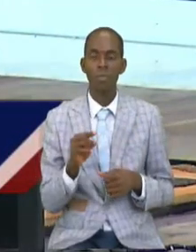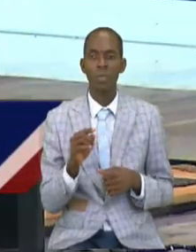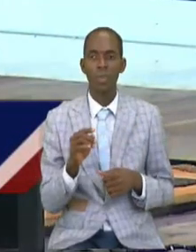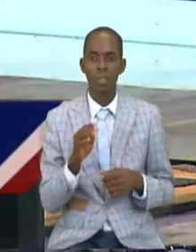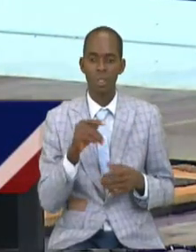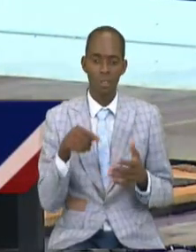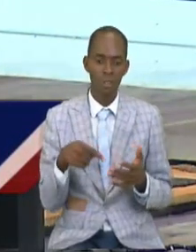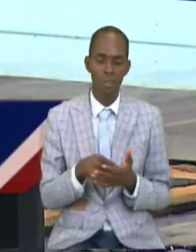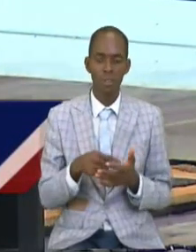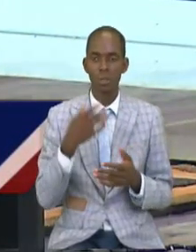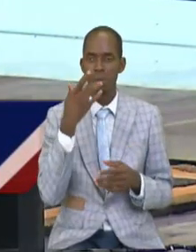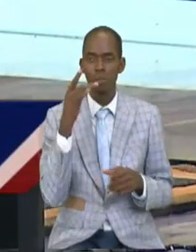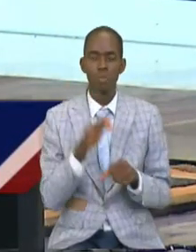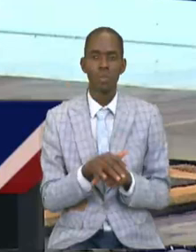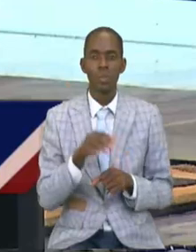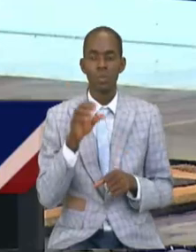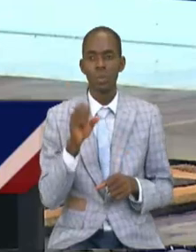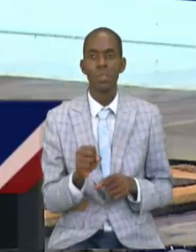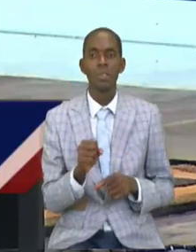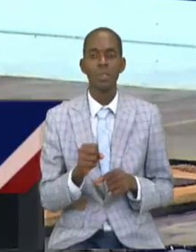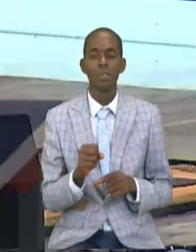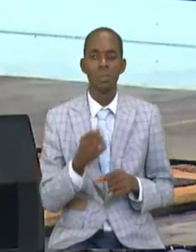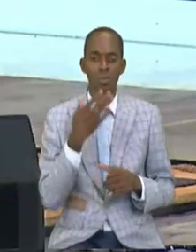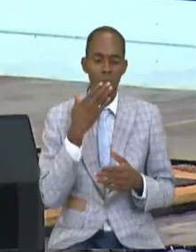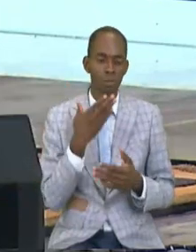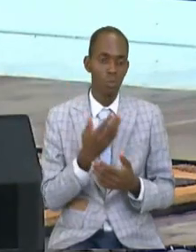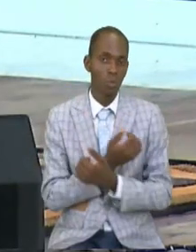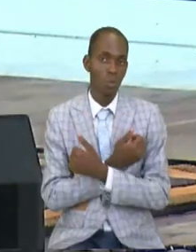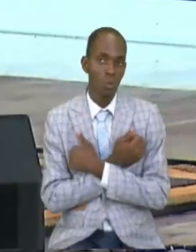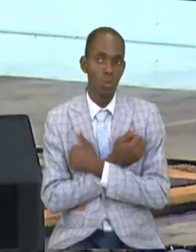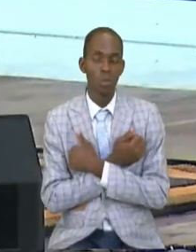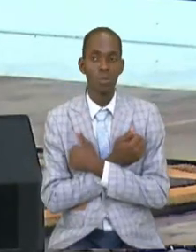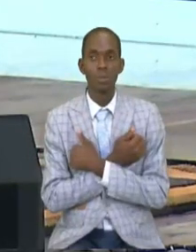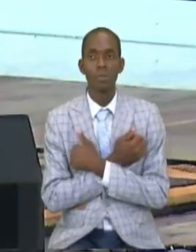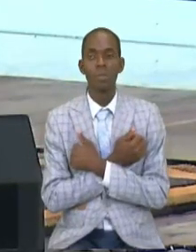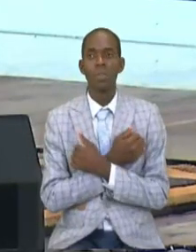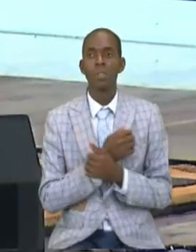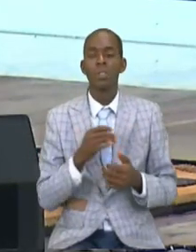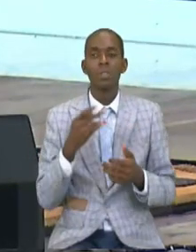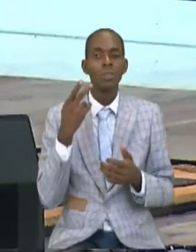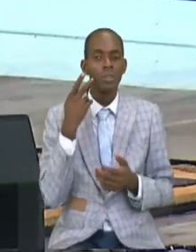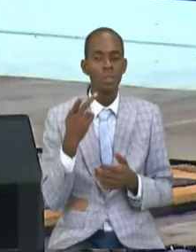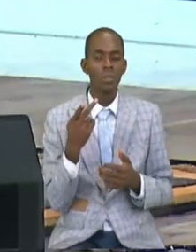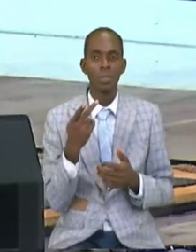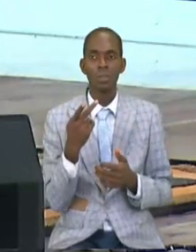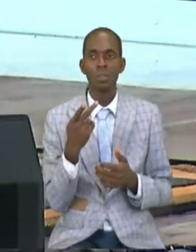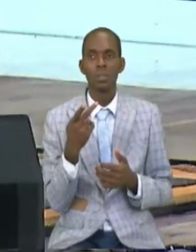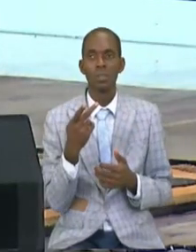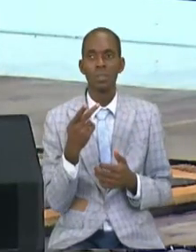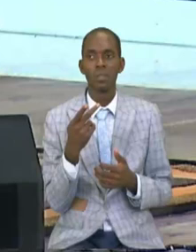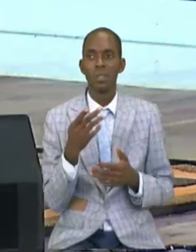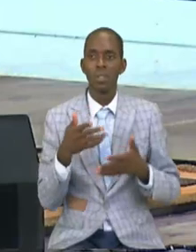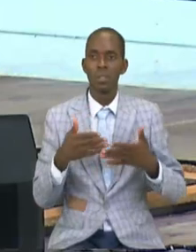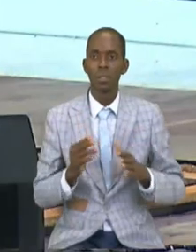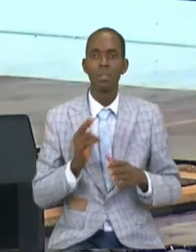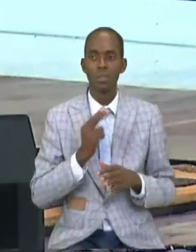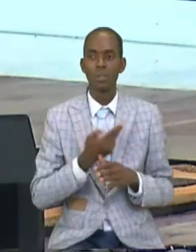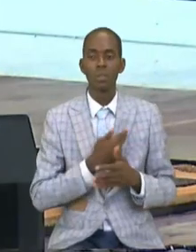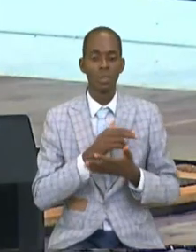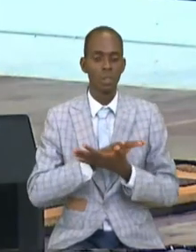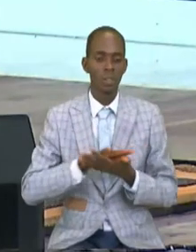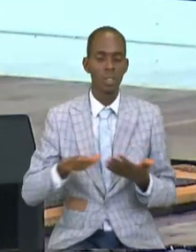de telles promesses, bien-aimés, c'est ainsi que vous vous gardez pur, vous conservez pur